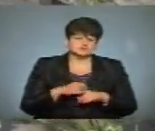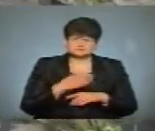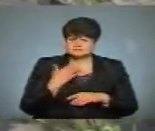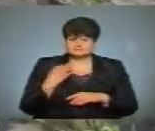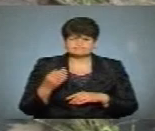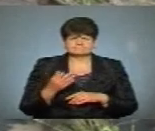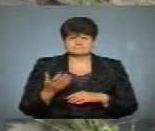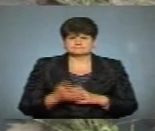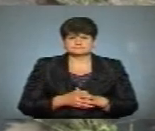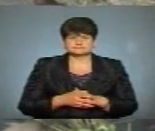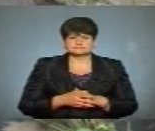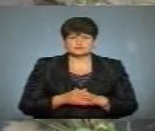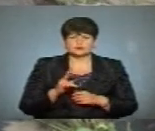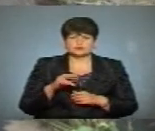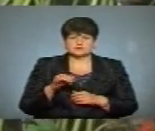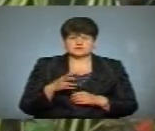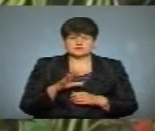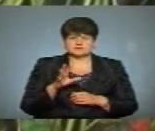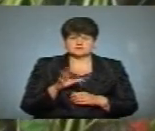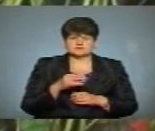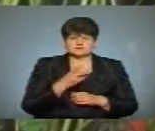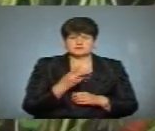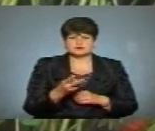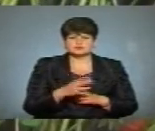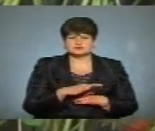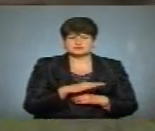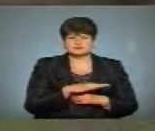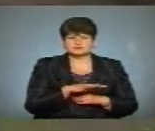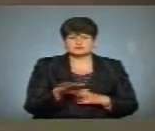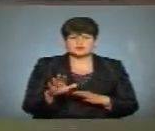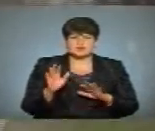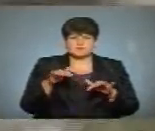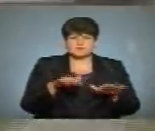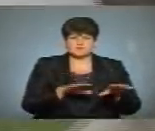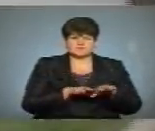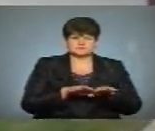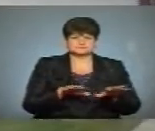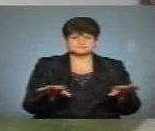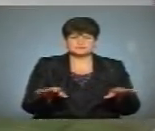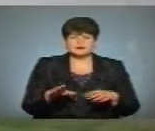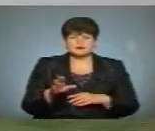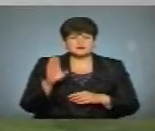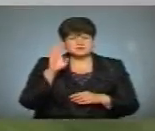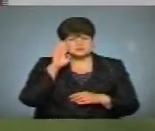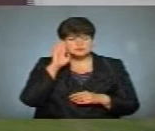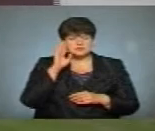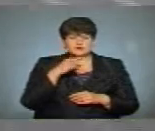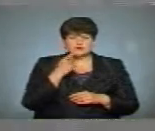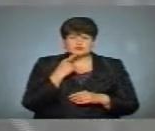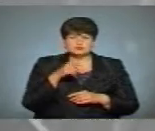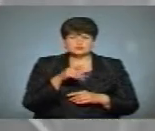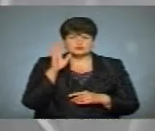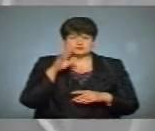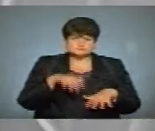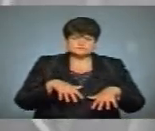нічого. Клубніка, самі бачите, тут було сплошне, так як море. Місцевий житель Ігор Кіт розповідає, що вода затопила його літню